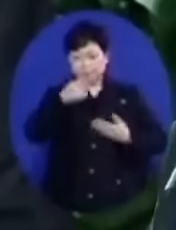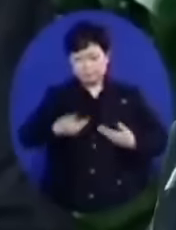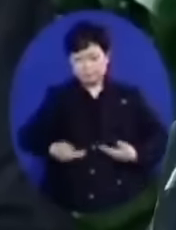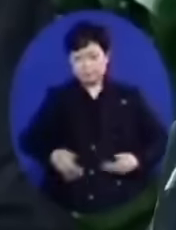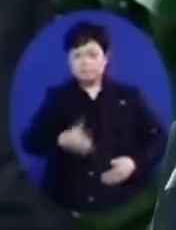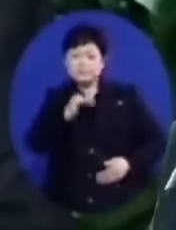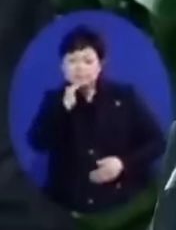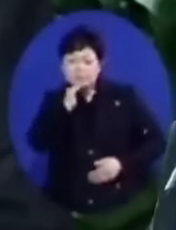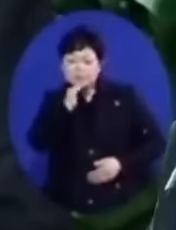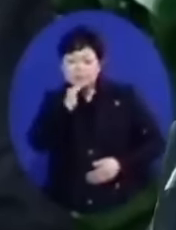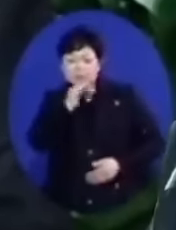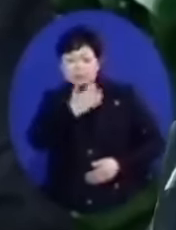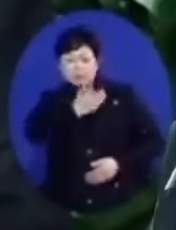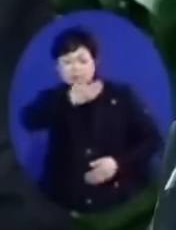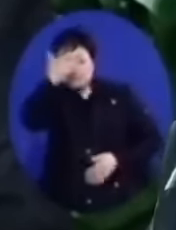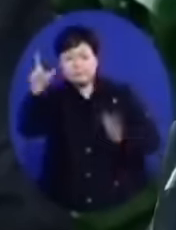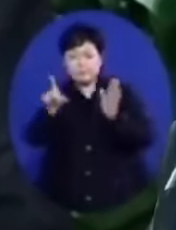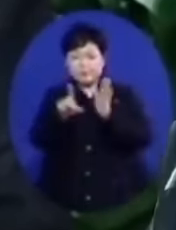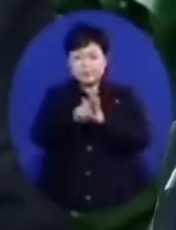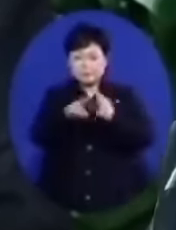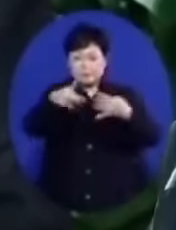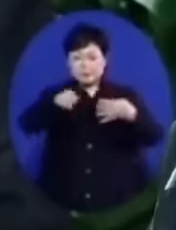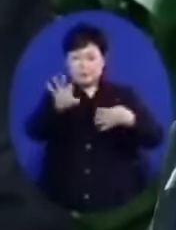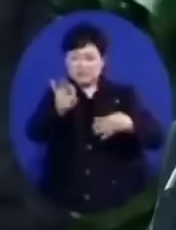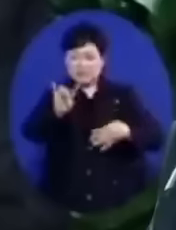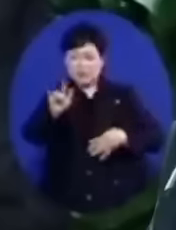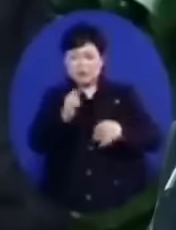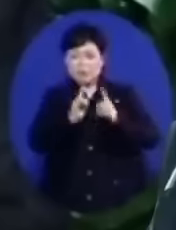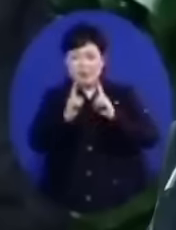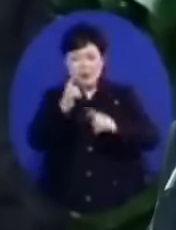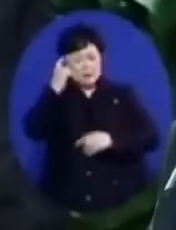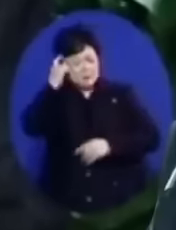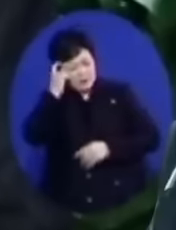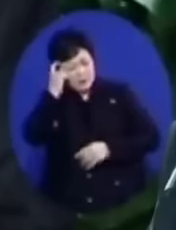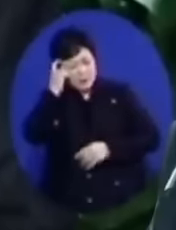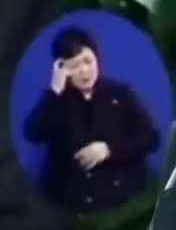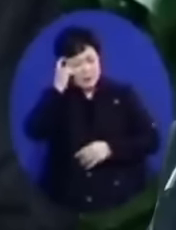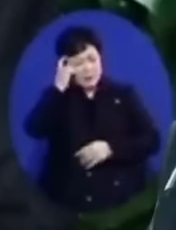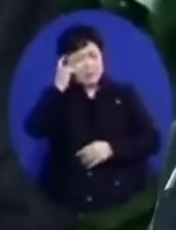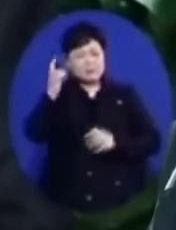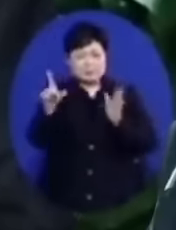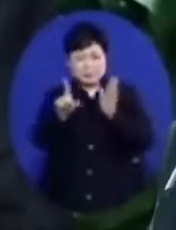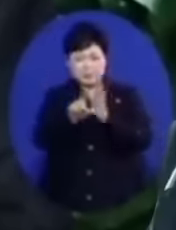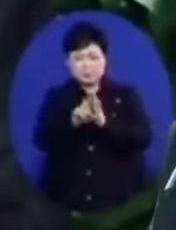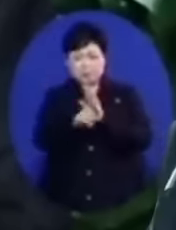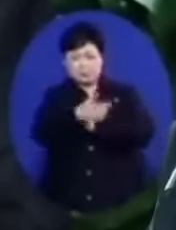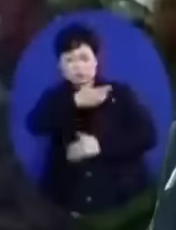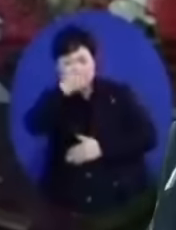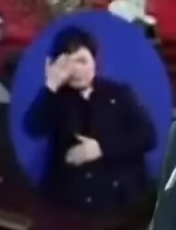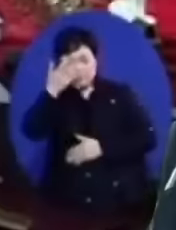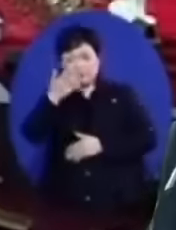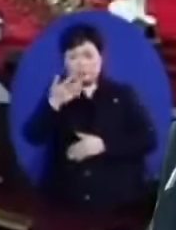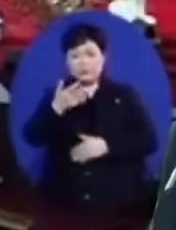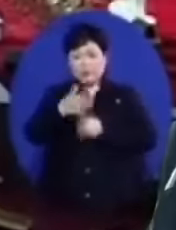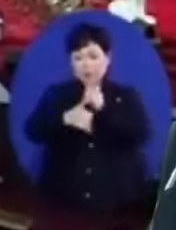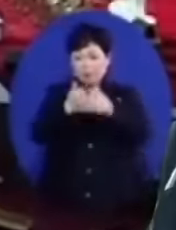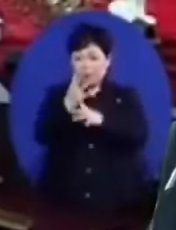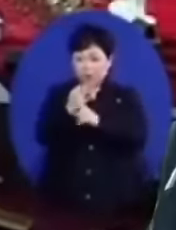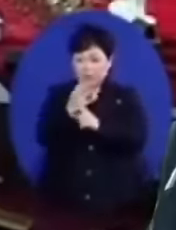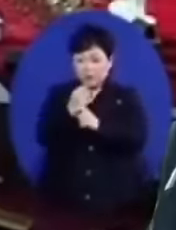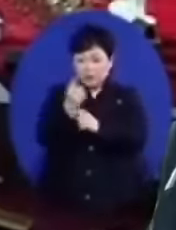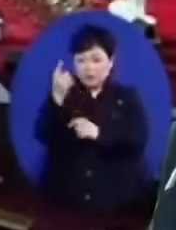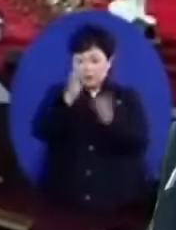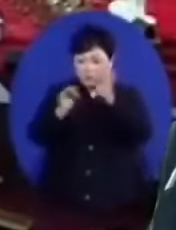꿈과 믿음과 말의 4차원의 영성으로 우리의 삶을 정비하고 하나님이 언제 찾아오실지라도